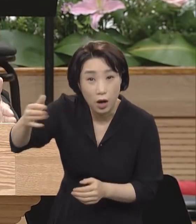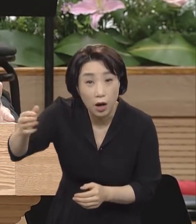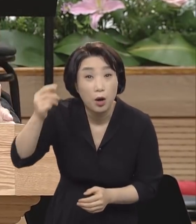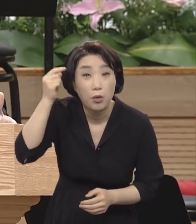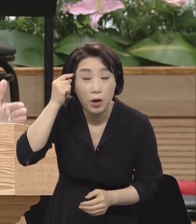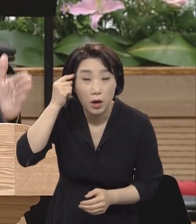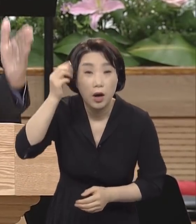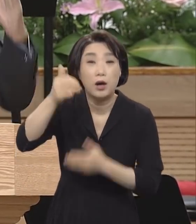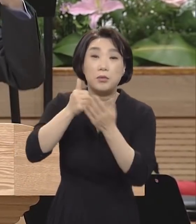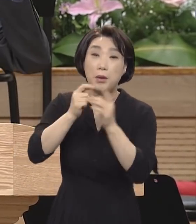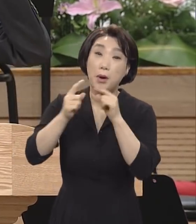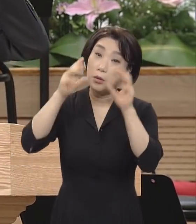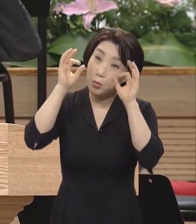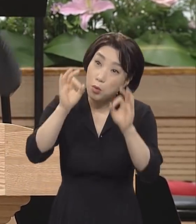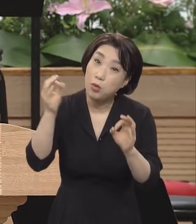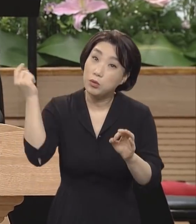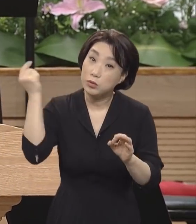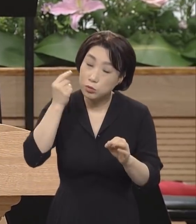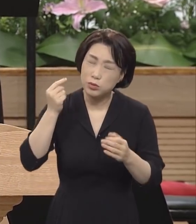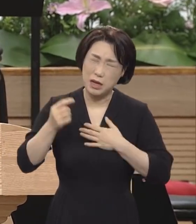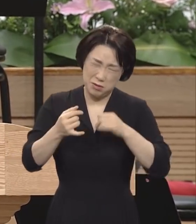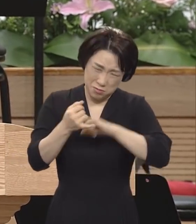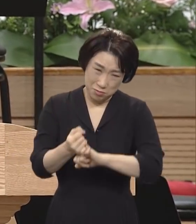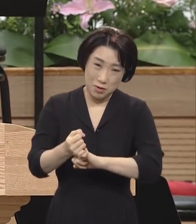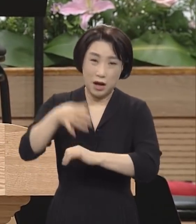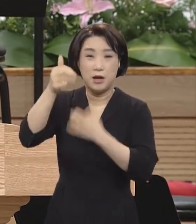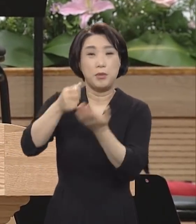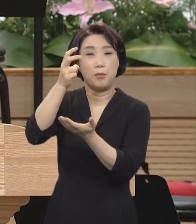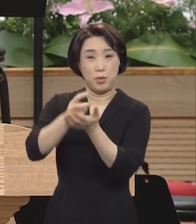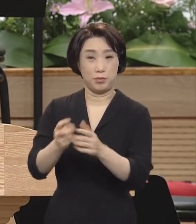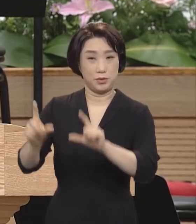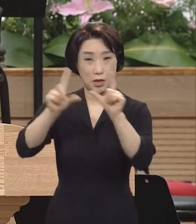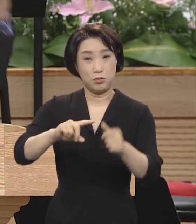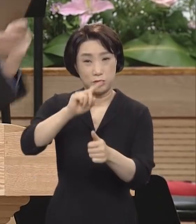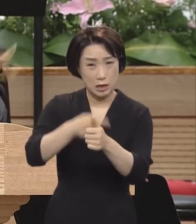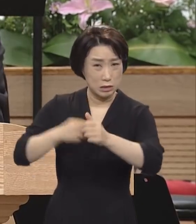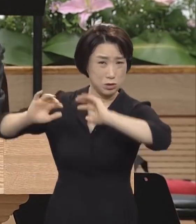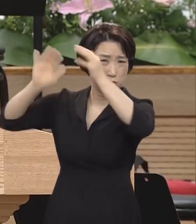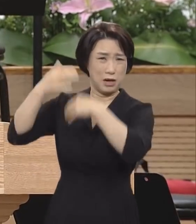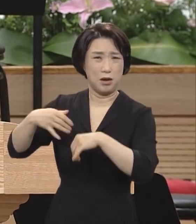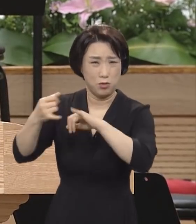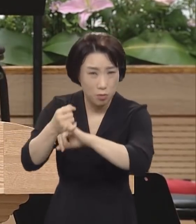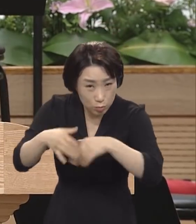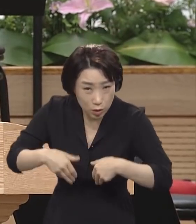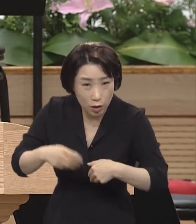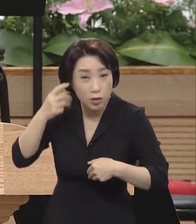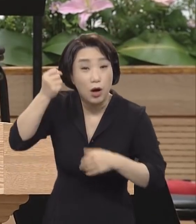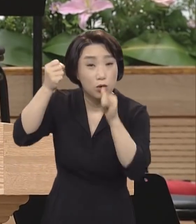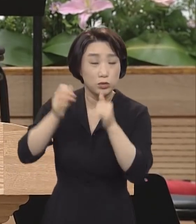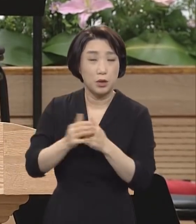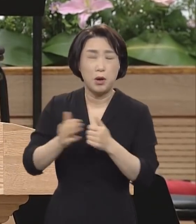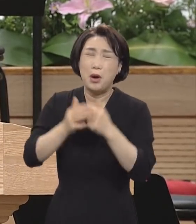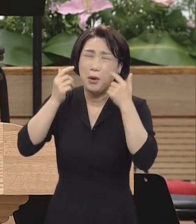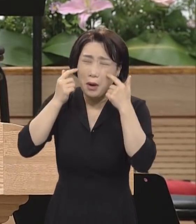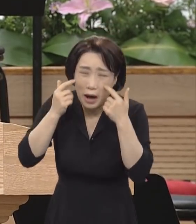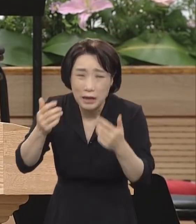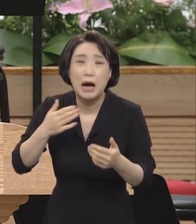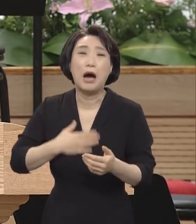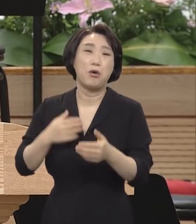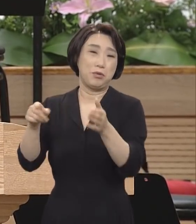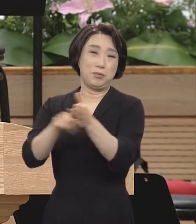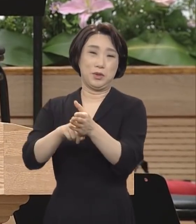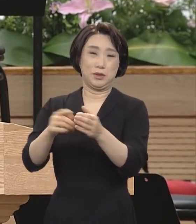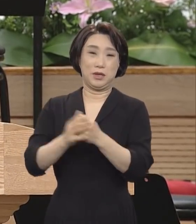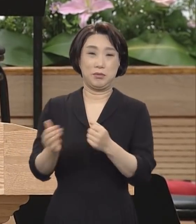말씀 듣고 나는 반드시 하나님의 법대로 살다 천국 가야 된다 이걸 확실하게 믿기